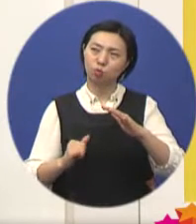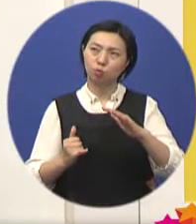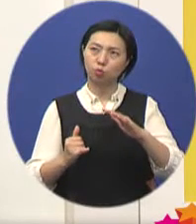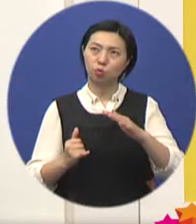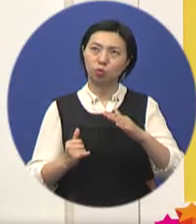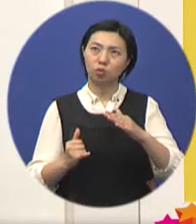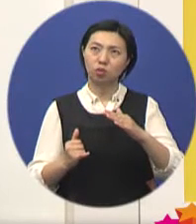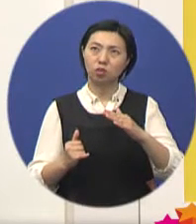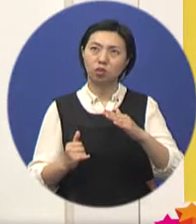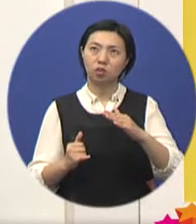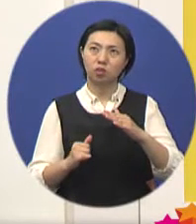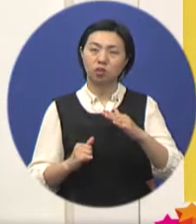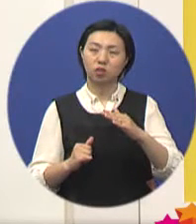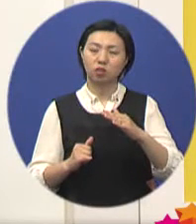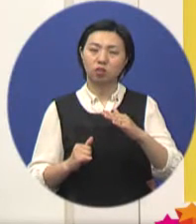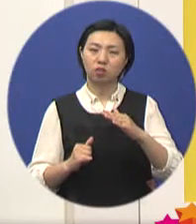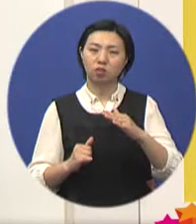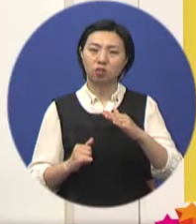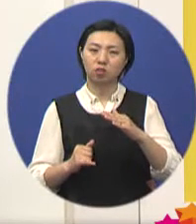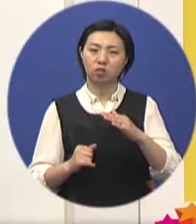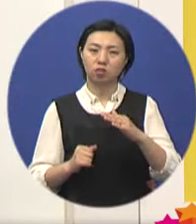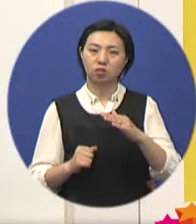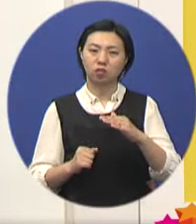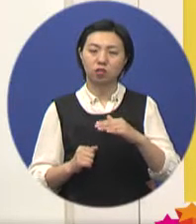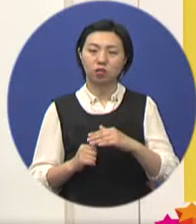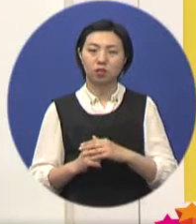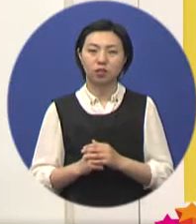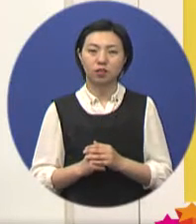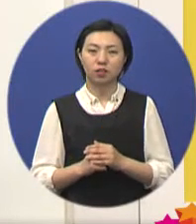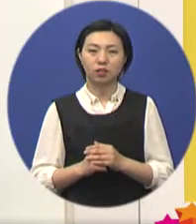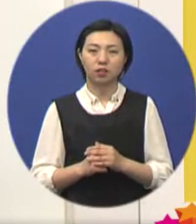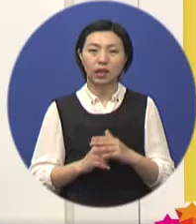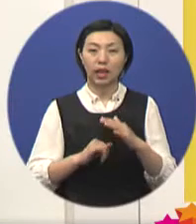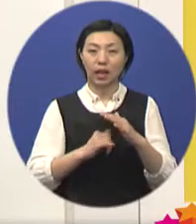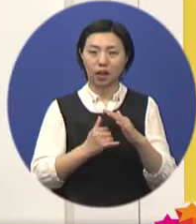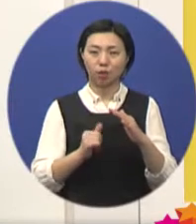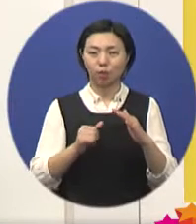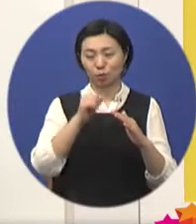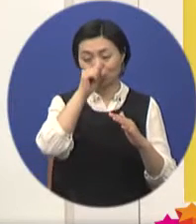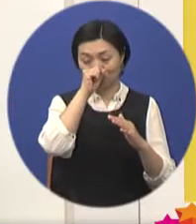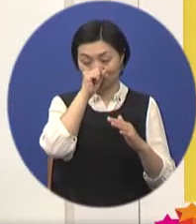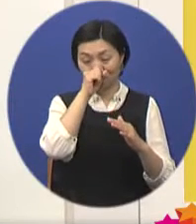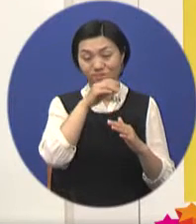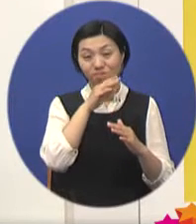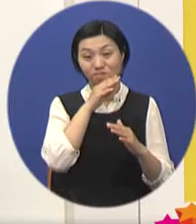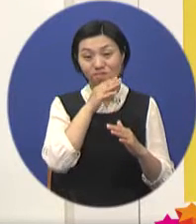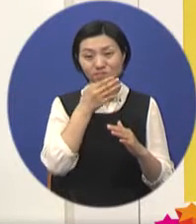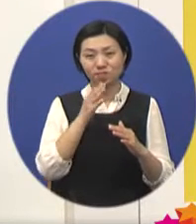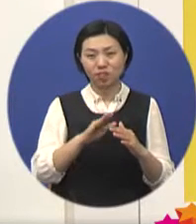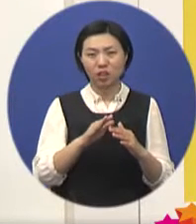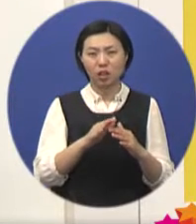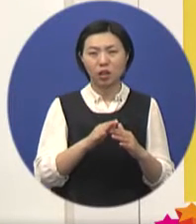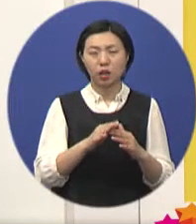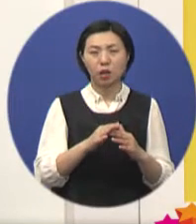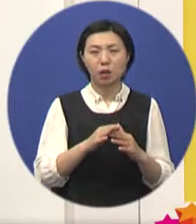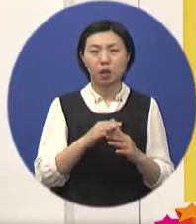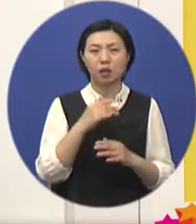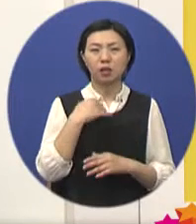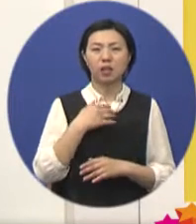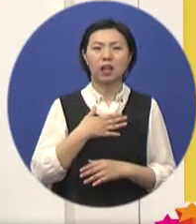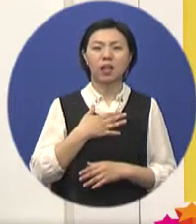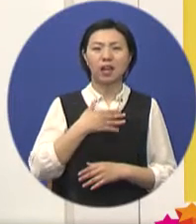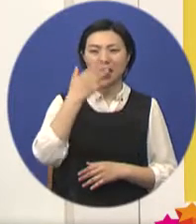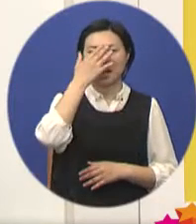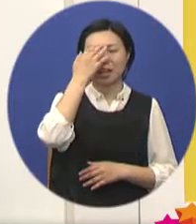가족들하고 뭐 가족도 없지만 뭐 우리 영가 할머니들 둘이 있는데